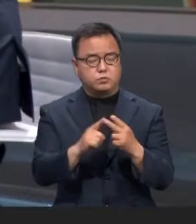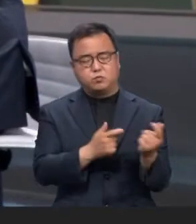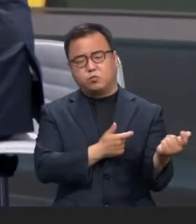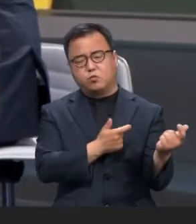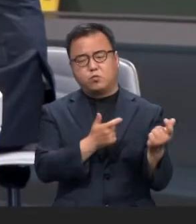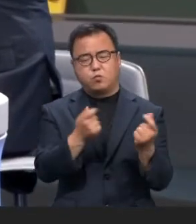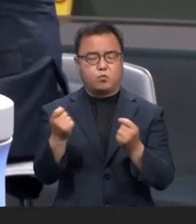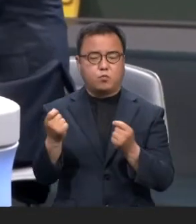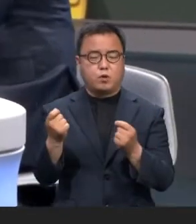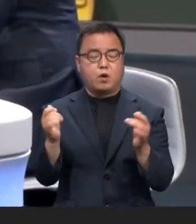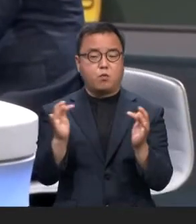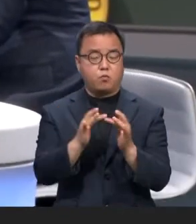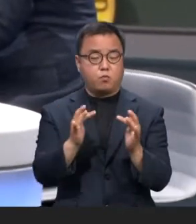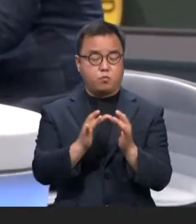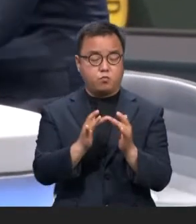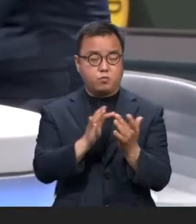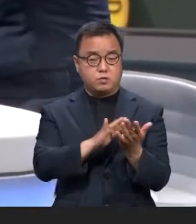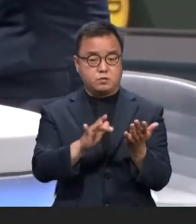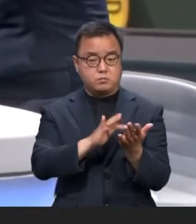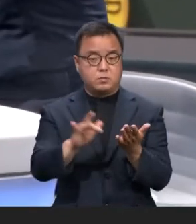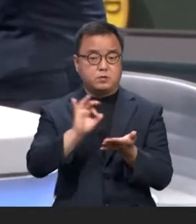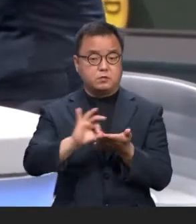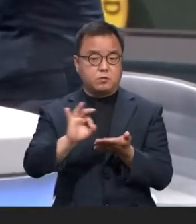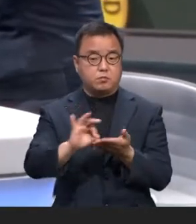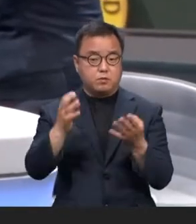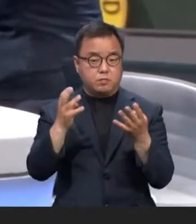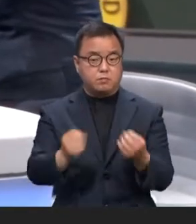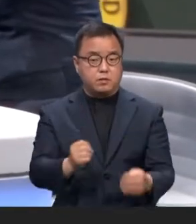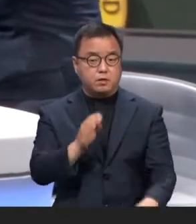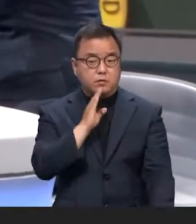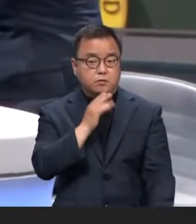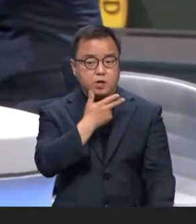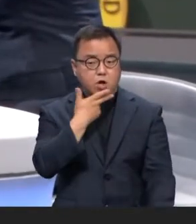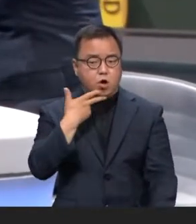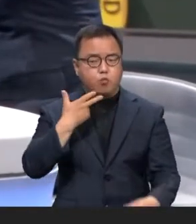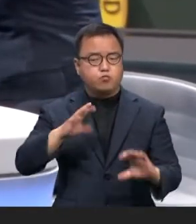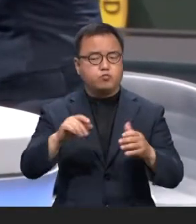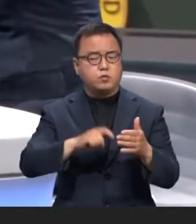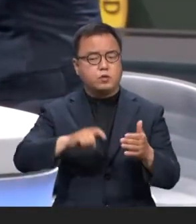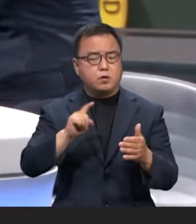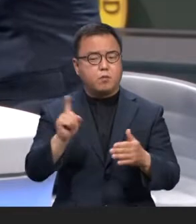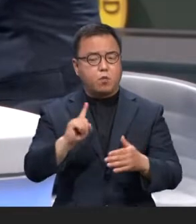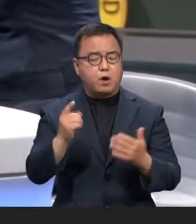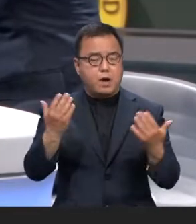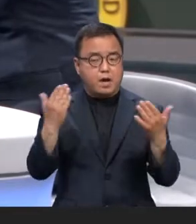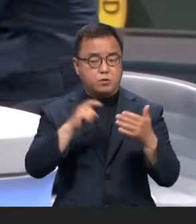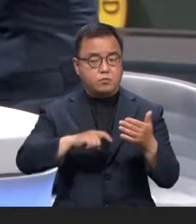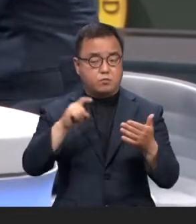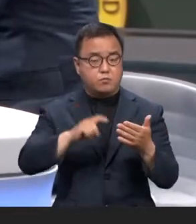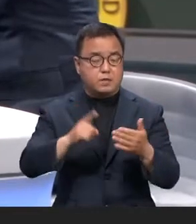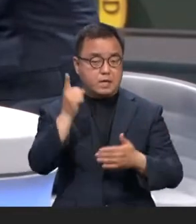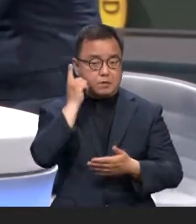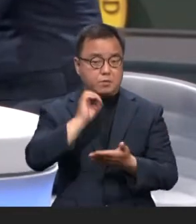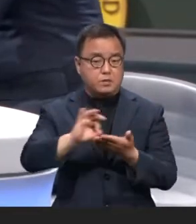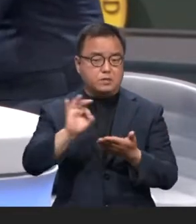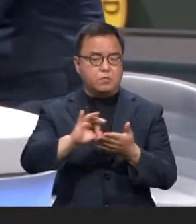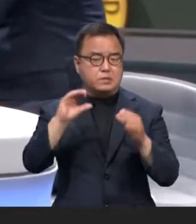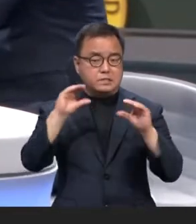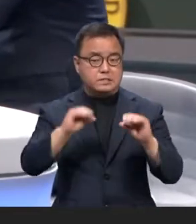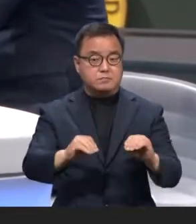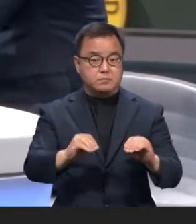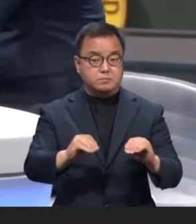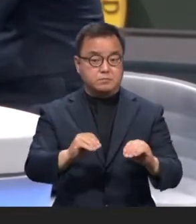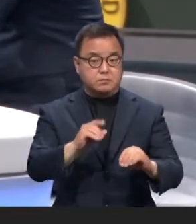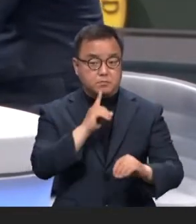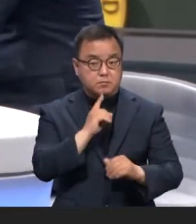스마트기기를 사용하는 게 보편화 됐는데 지금 영국에서는 학교에서 휴대전화 사용금지 해야 한다는 주장이나 온다구요